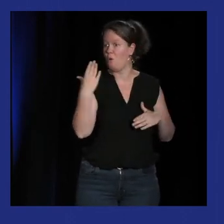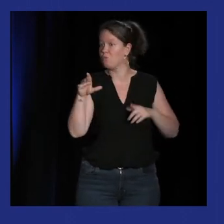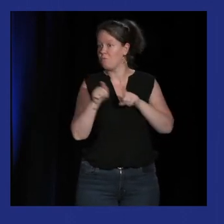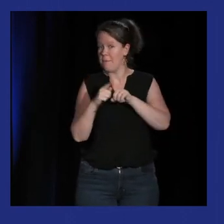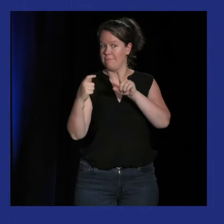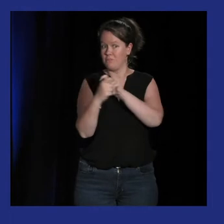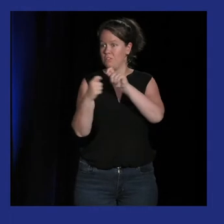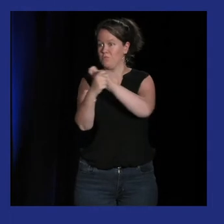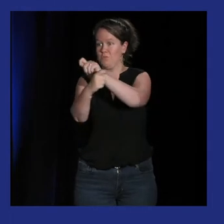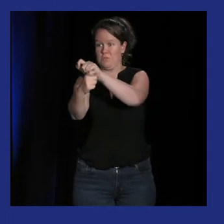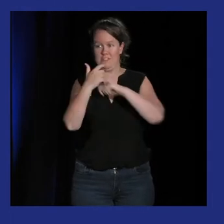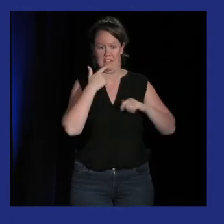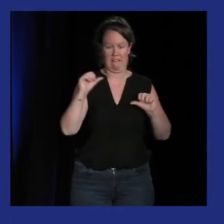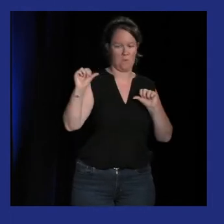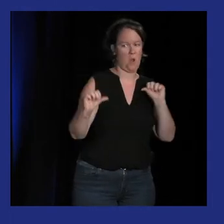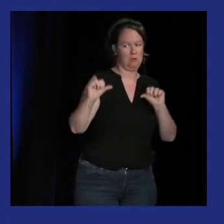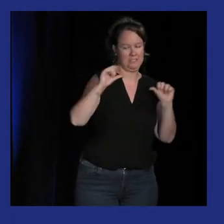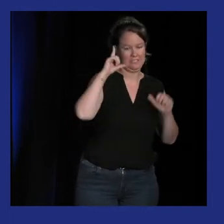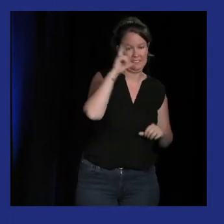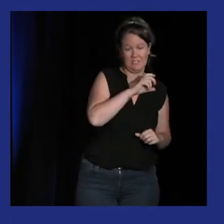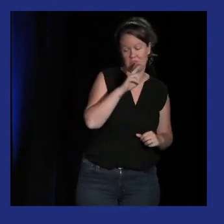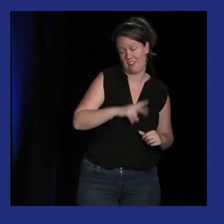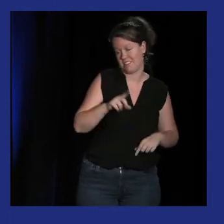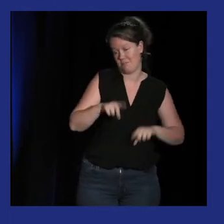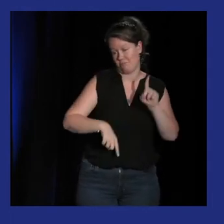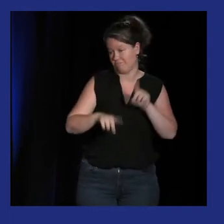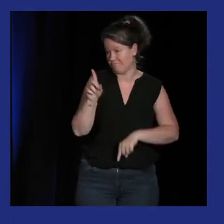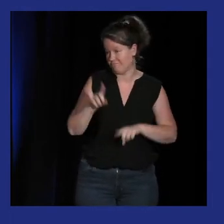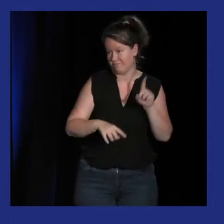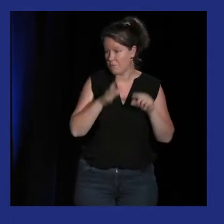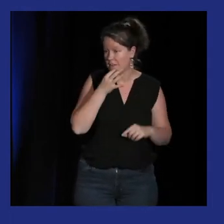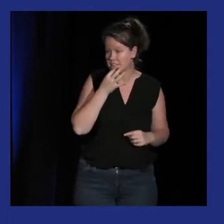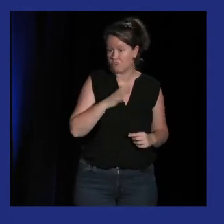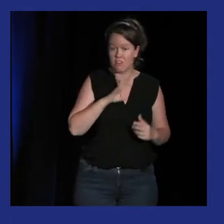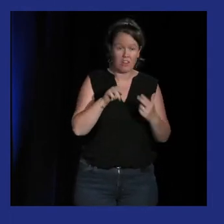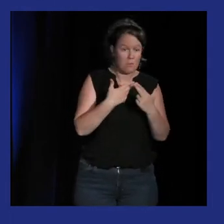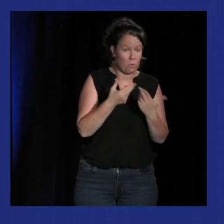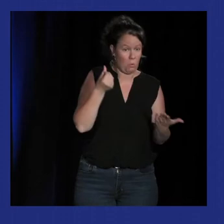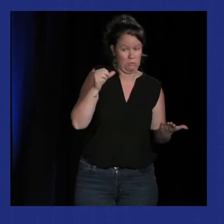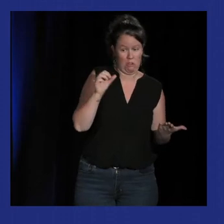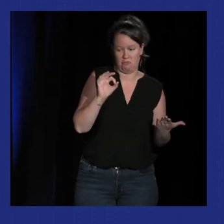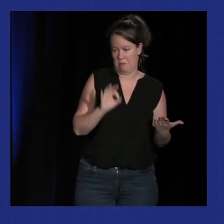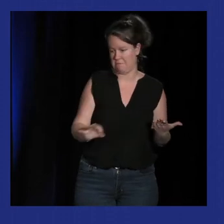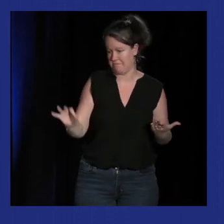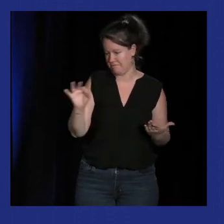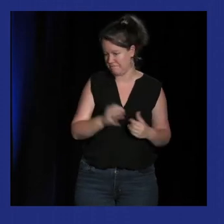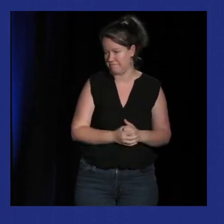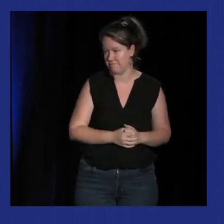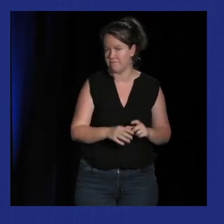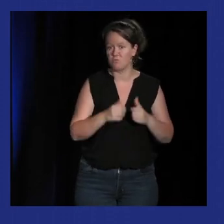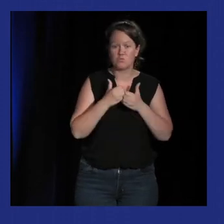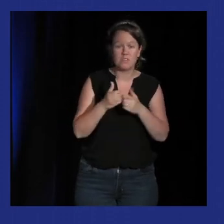donc non j'ai pas de réponse type à donner puisque effectivement ça dépend vraiment de l'interlocuteur souvent du pays où on est